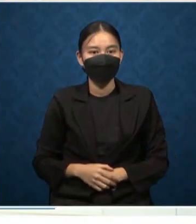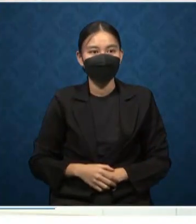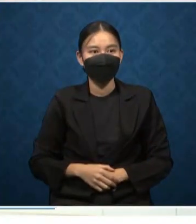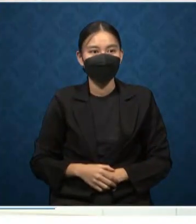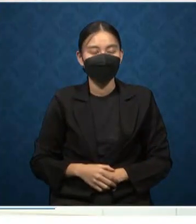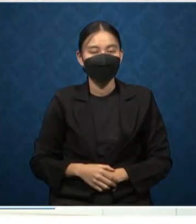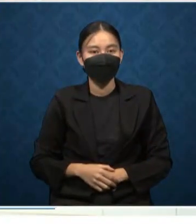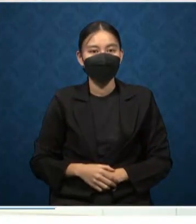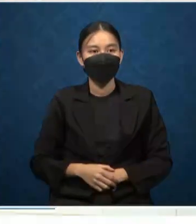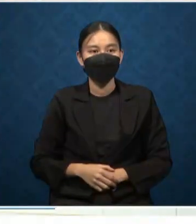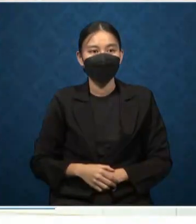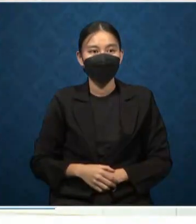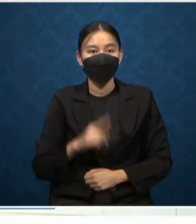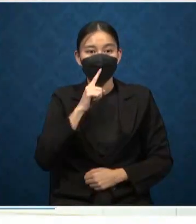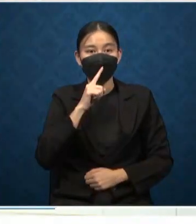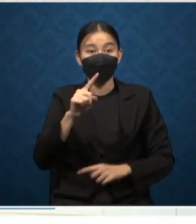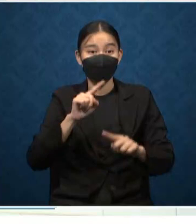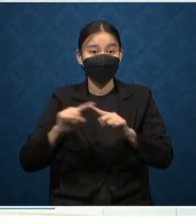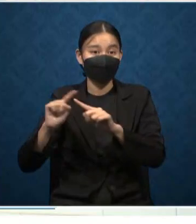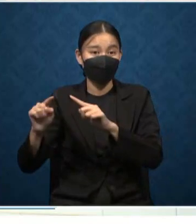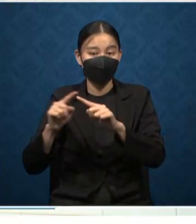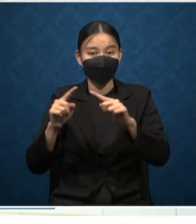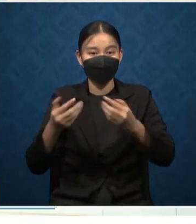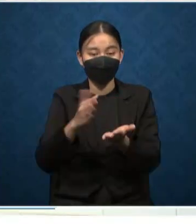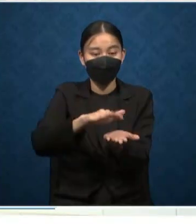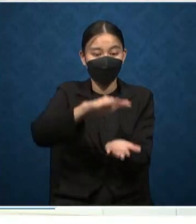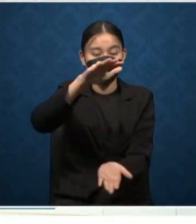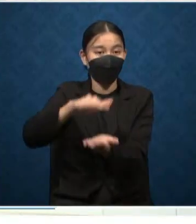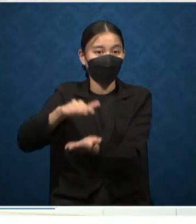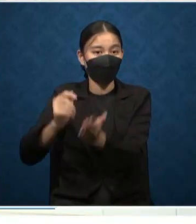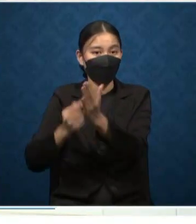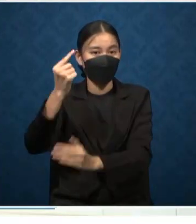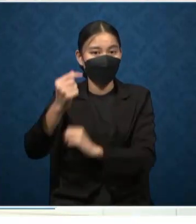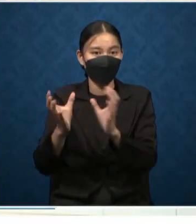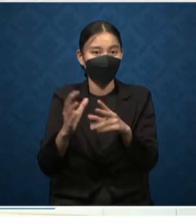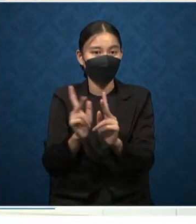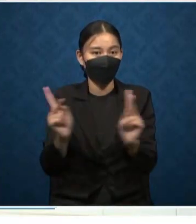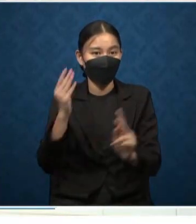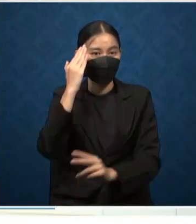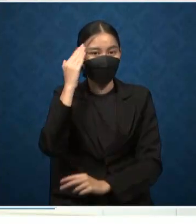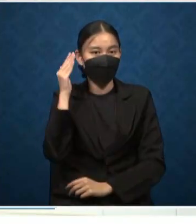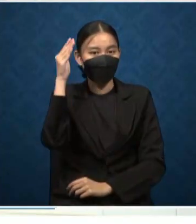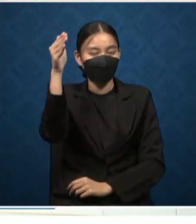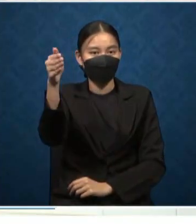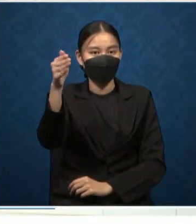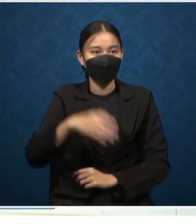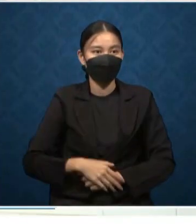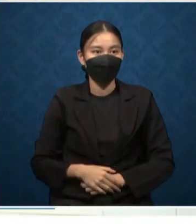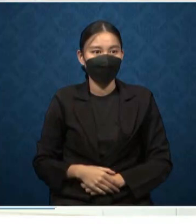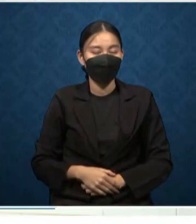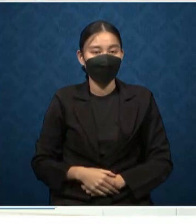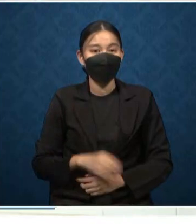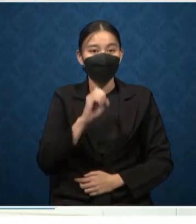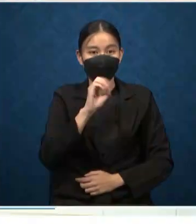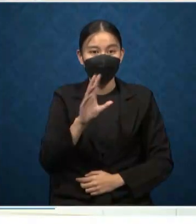ารใจสำนวนนี้ก็จะต้องนำมาใช้นัดตั้งแต่ที่คณะกรมการณธุกรรมได้รัทราบต่ไปขออนุญาตกับเรีน